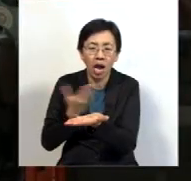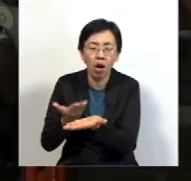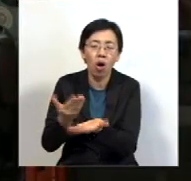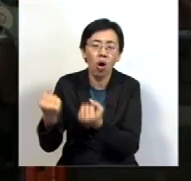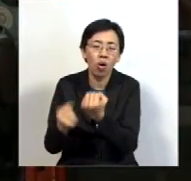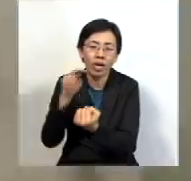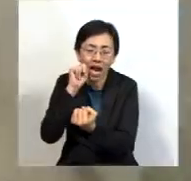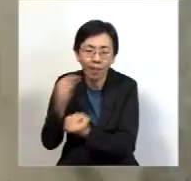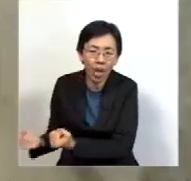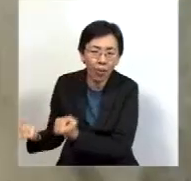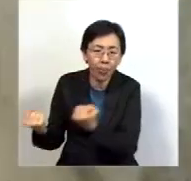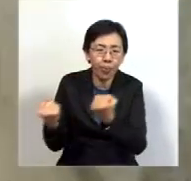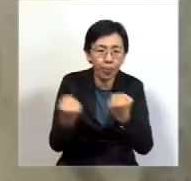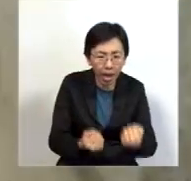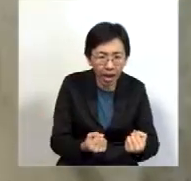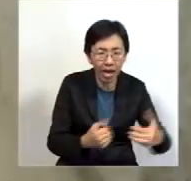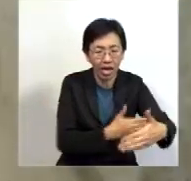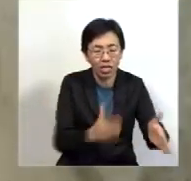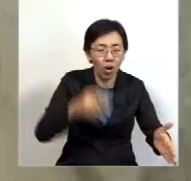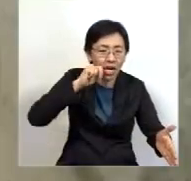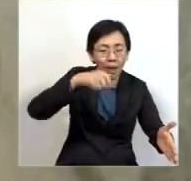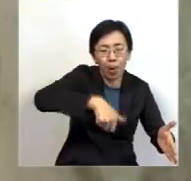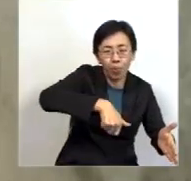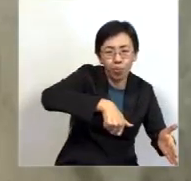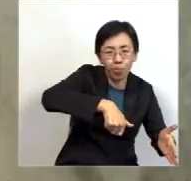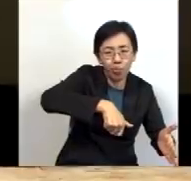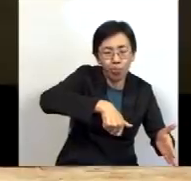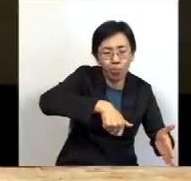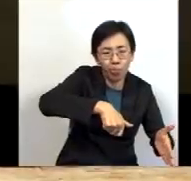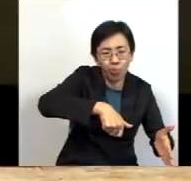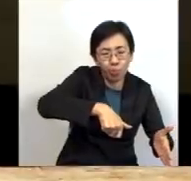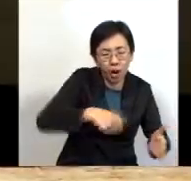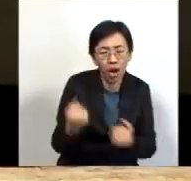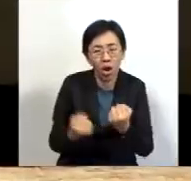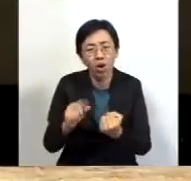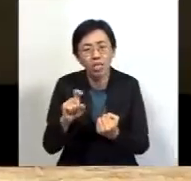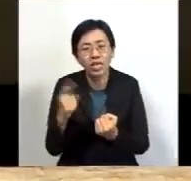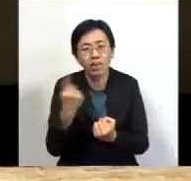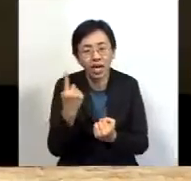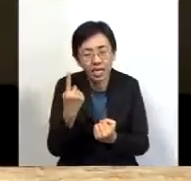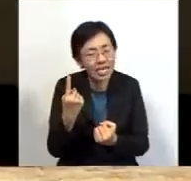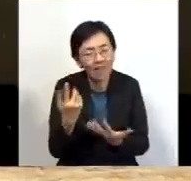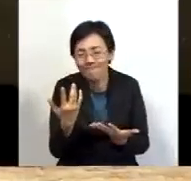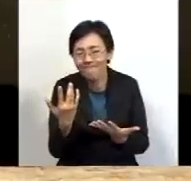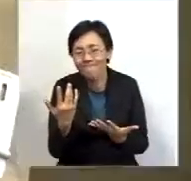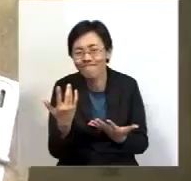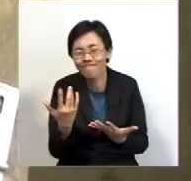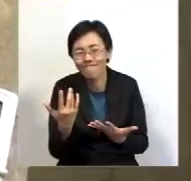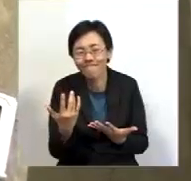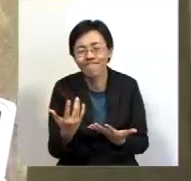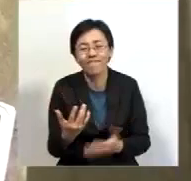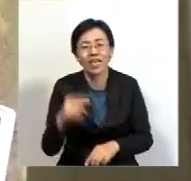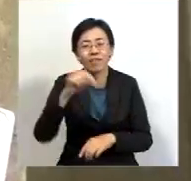างกรมชลประทานชัยนาทหลังรถบรรทุกน้ำของทางเทศบาลในพื้นที่เนี่ยพังไปอีก1คันแล้วก็ไม่เพียงพอนะคะเนื่องจากว่าพื้